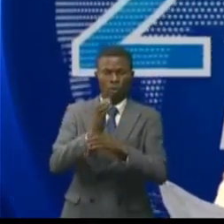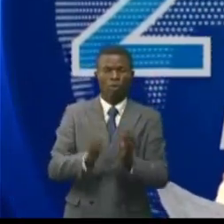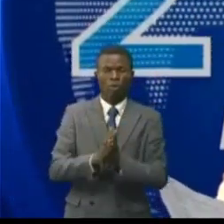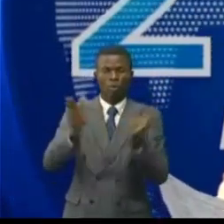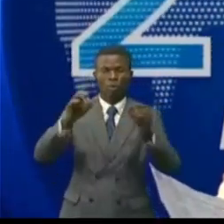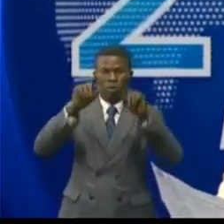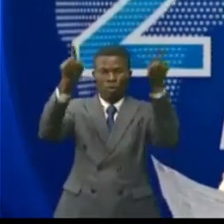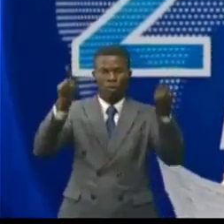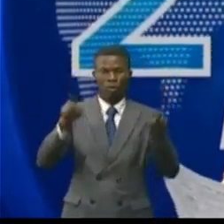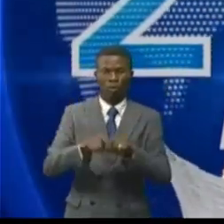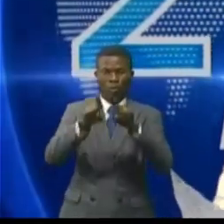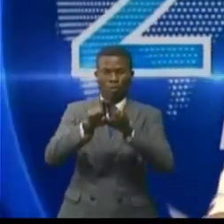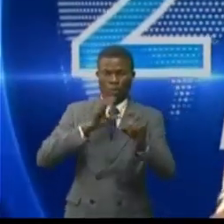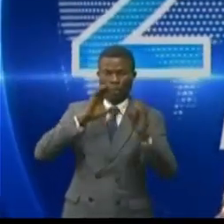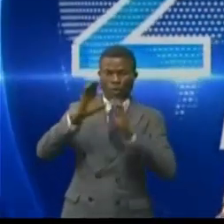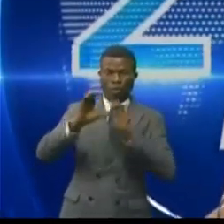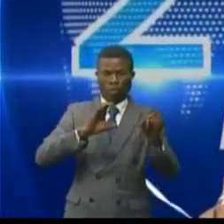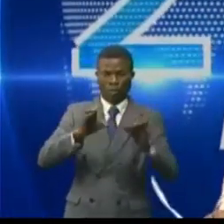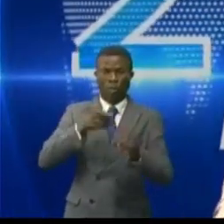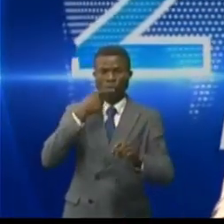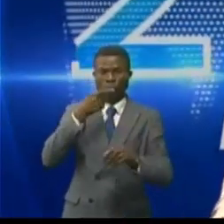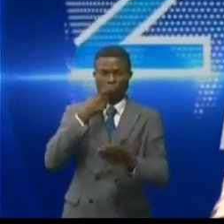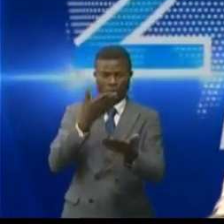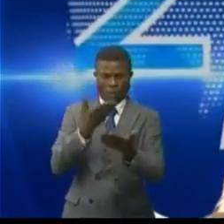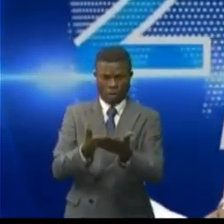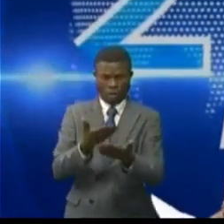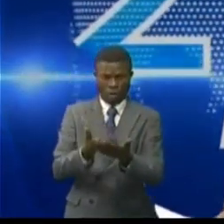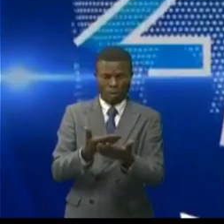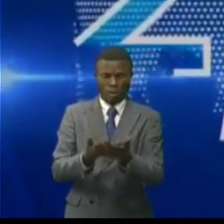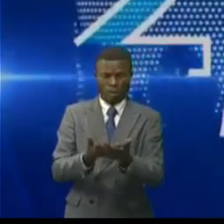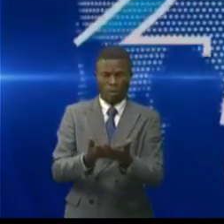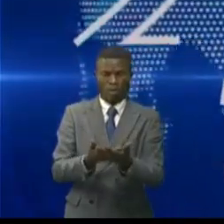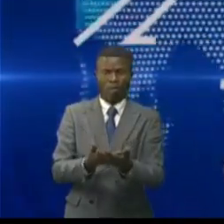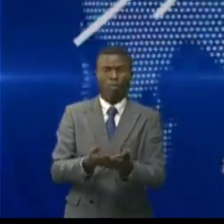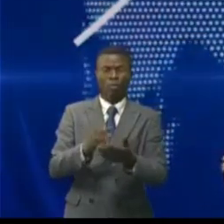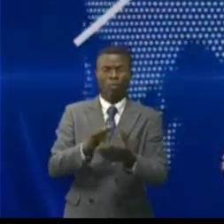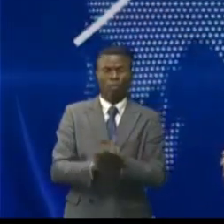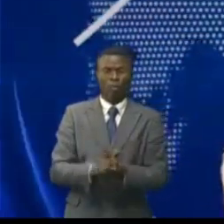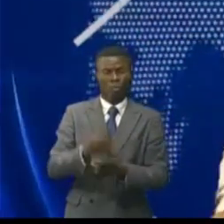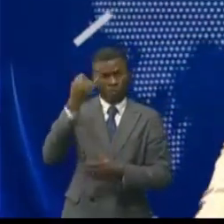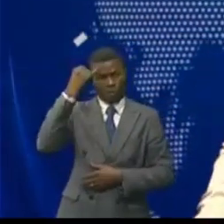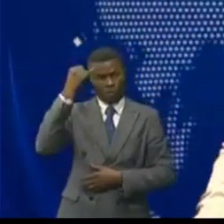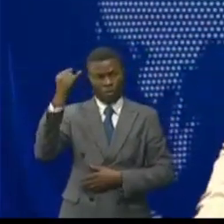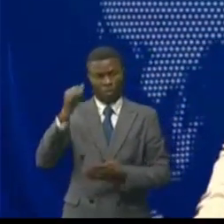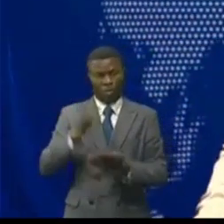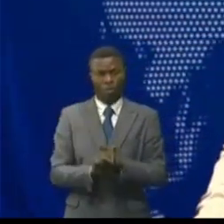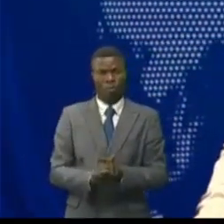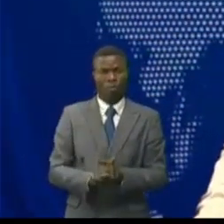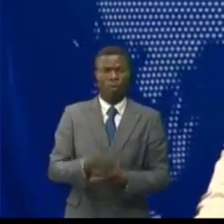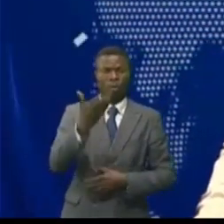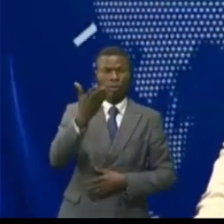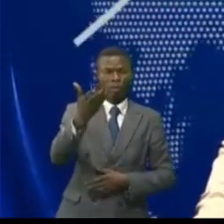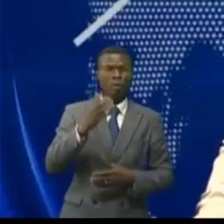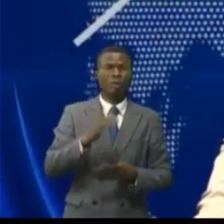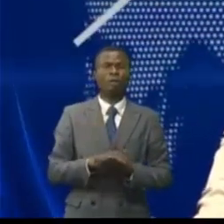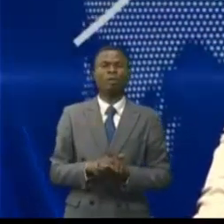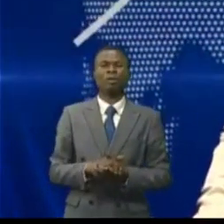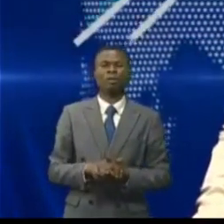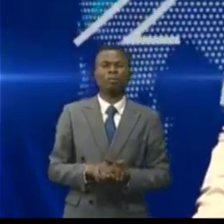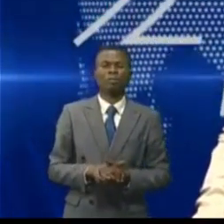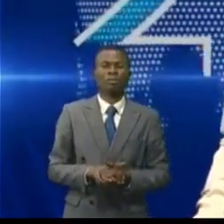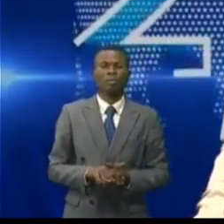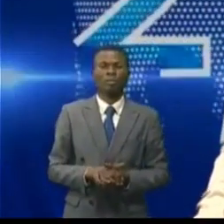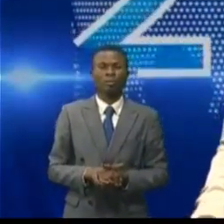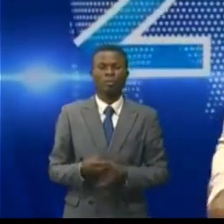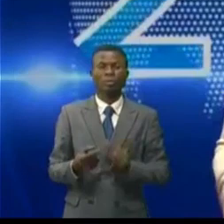la communication vont être débattus. C'est une dépêche de Sylvie Moembo.